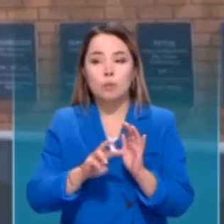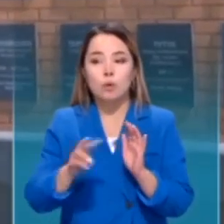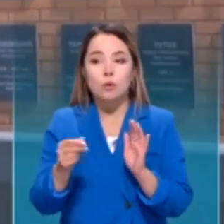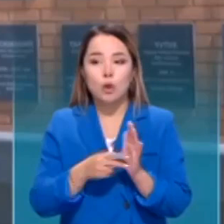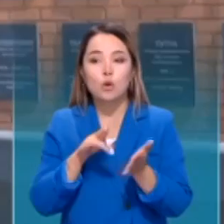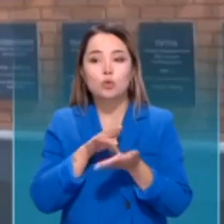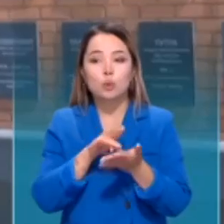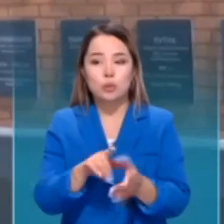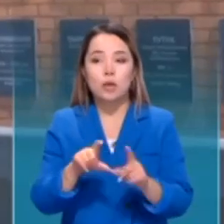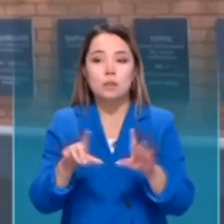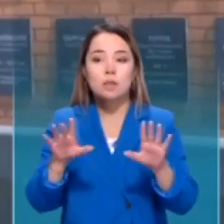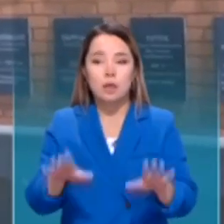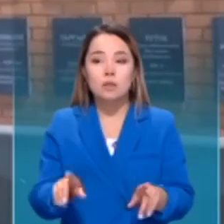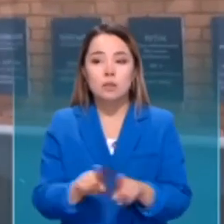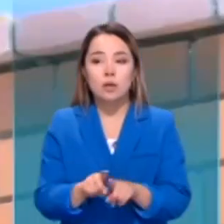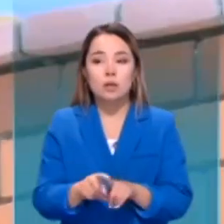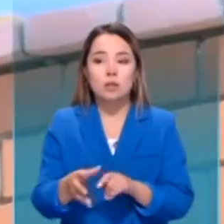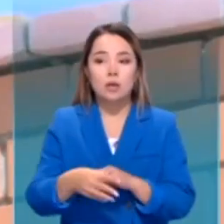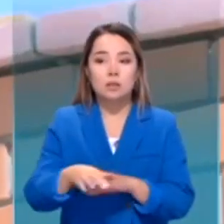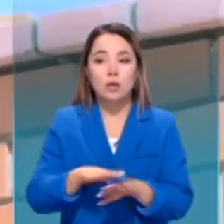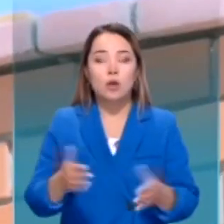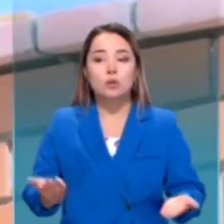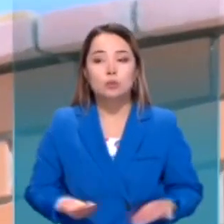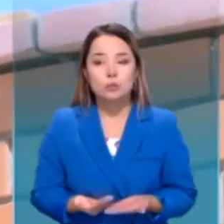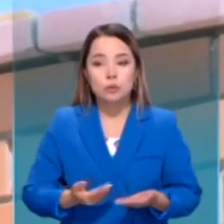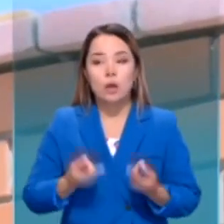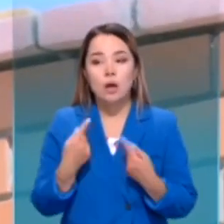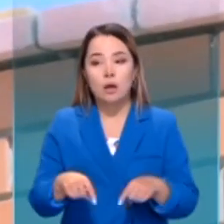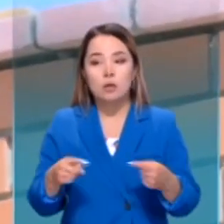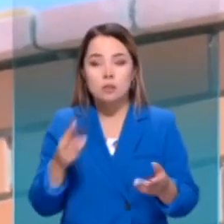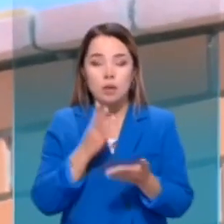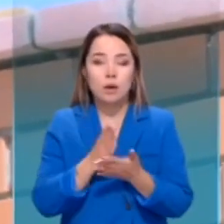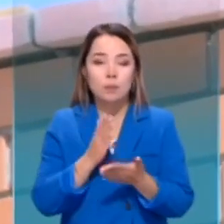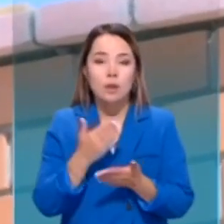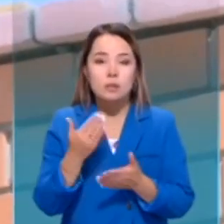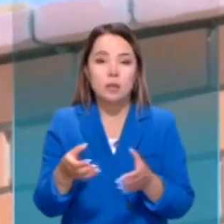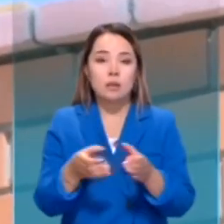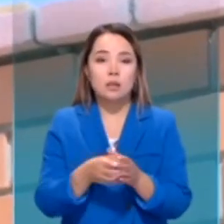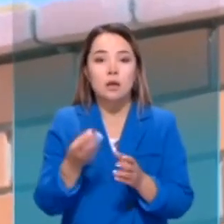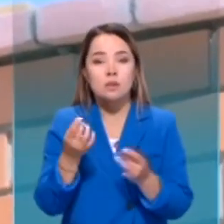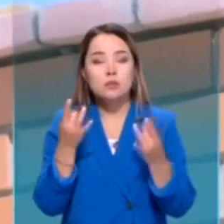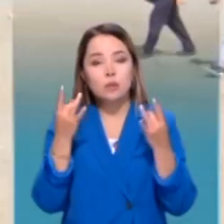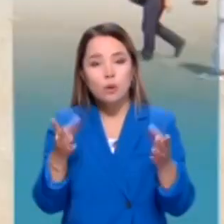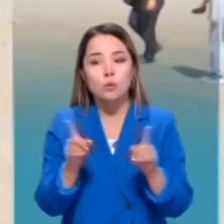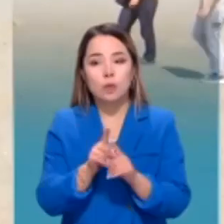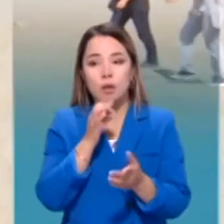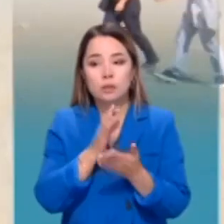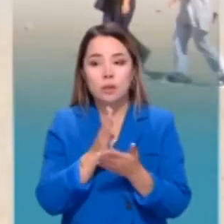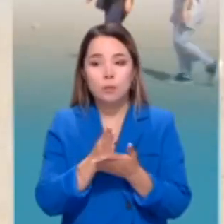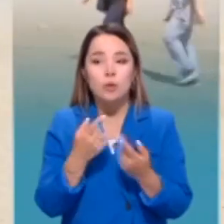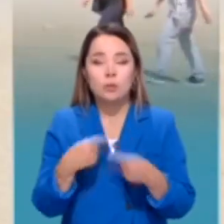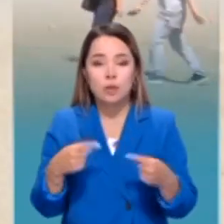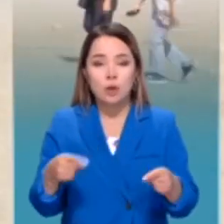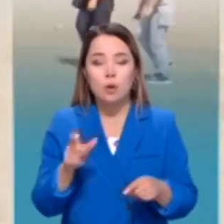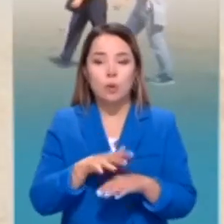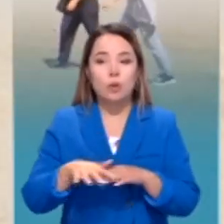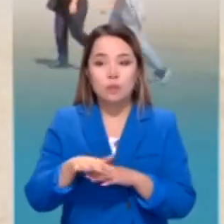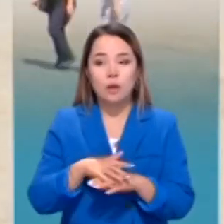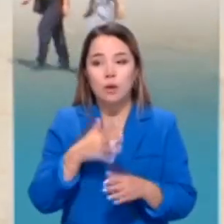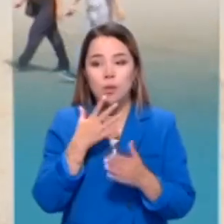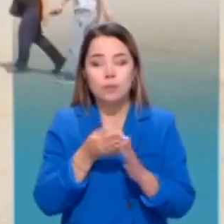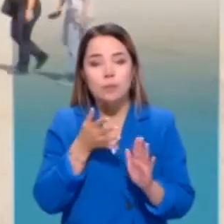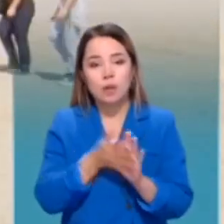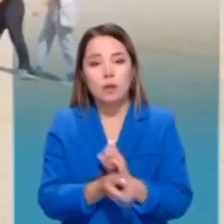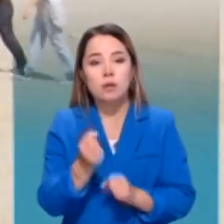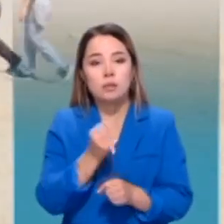тұратын туристік кешен жайлы жергілікті тұрғындардың пікірі әртүрлі. Бірқатары бұл ақшаны желге шашу десе, енді бірі көпшіліктің игілігі